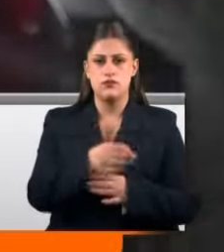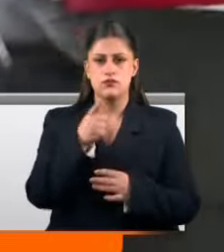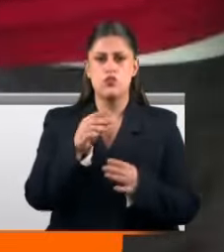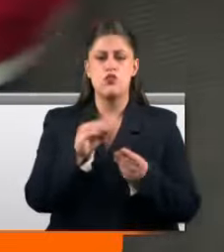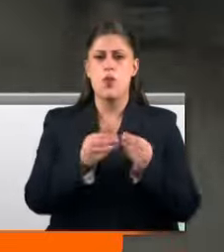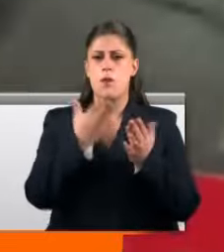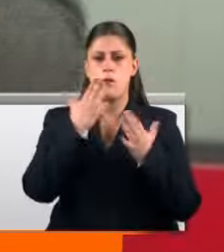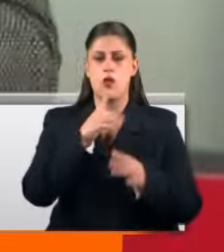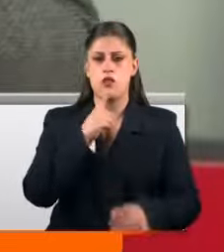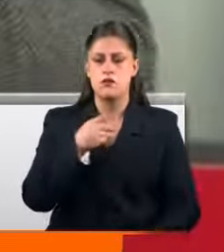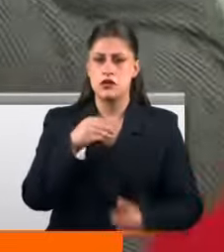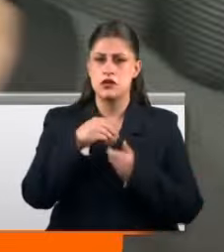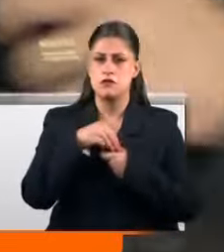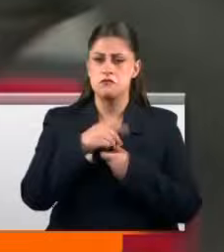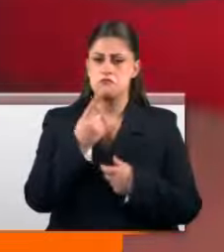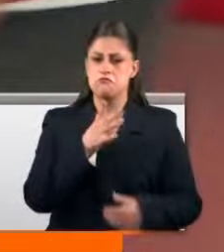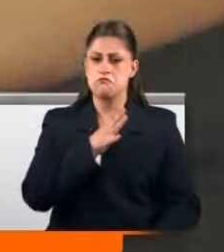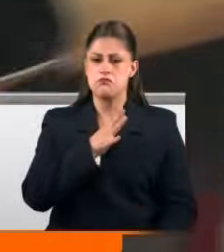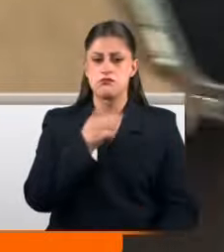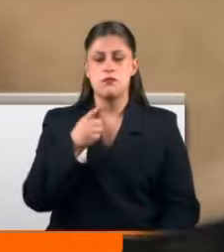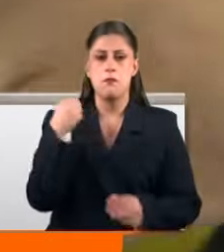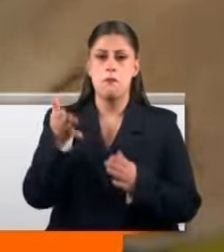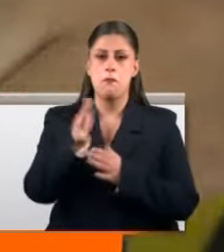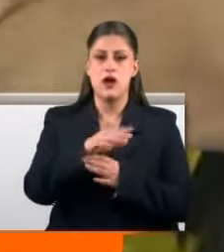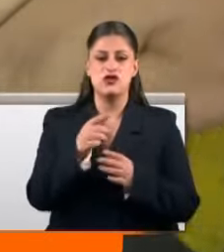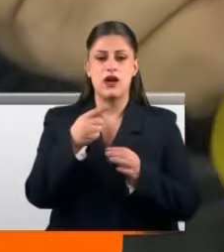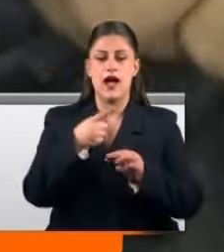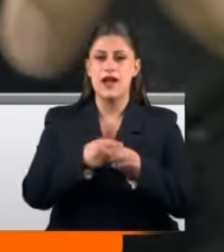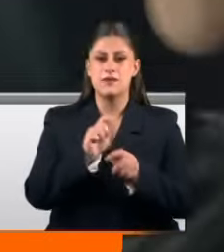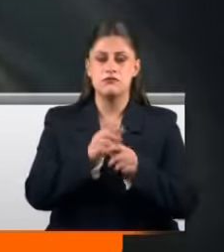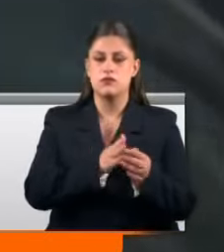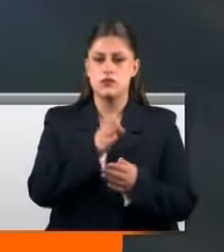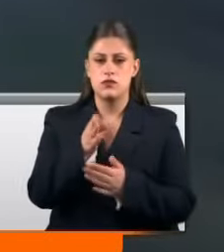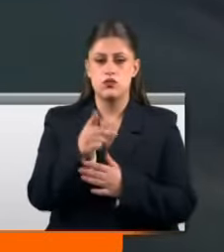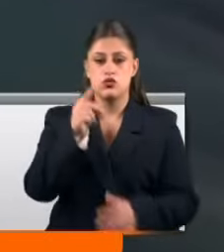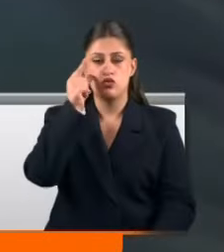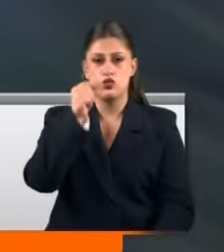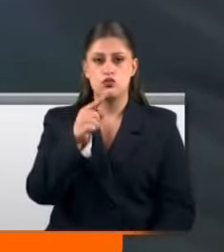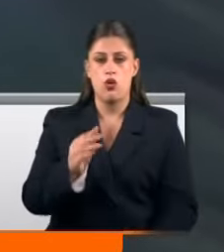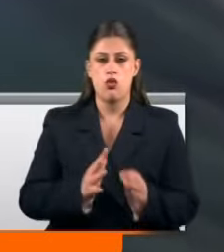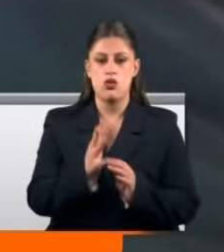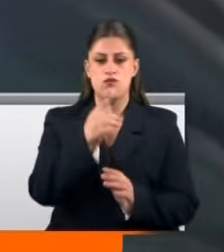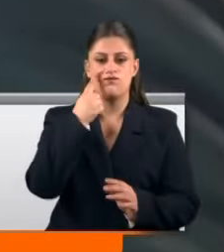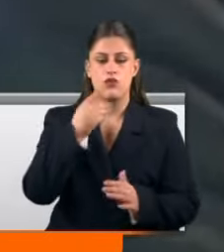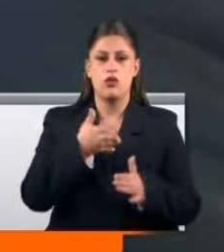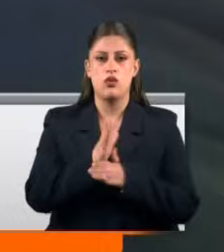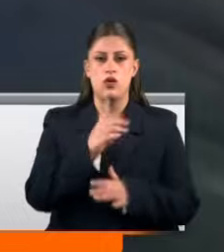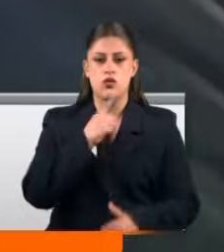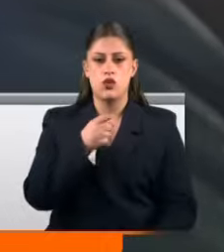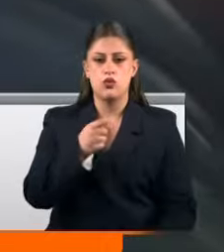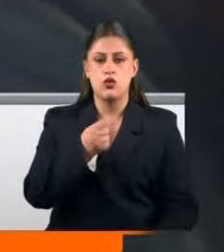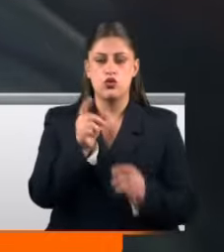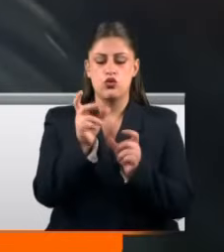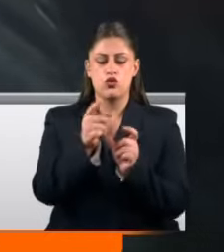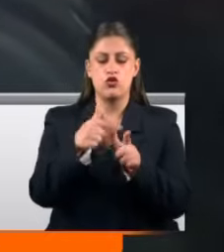Ama içine bir şüphe düştü. İşte bu ekspertize getirdi. İşte o şüphesi de bu dumanla netleşti. Bakın buna üfleme